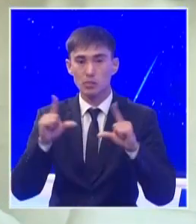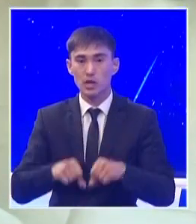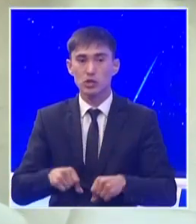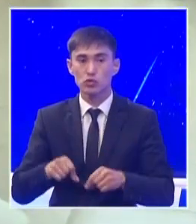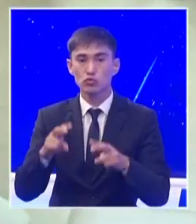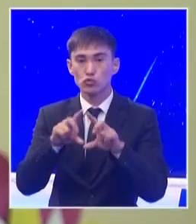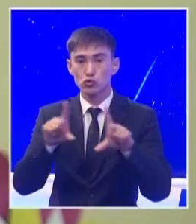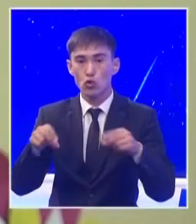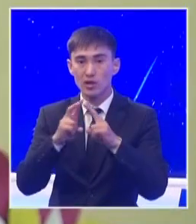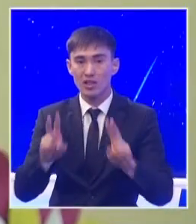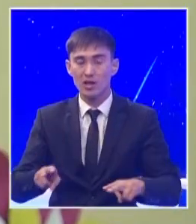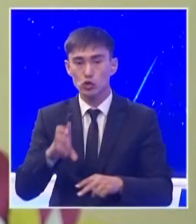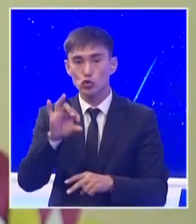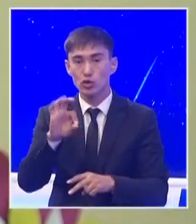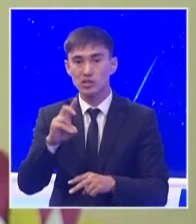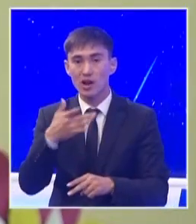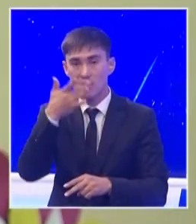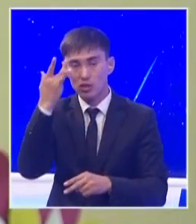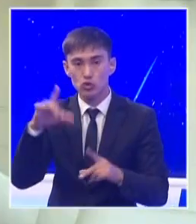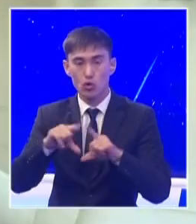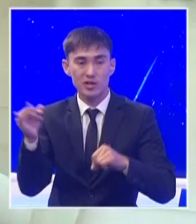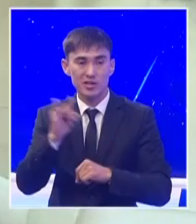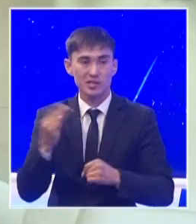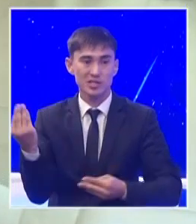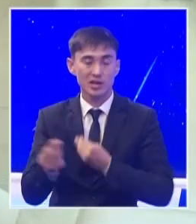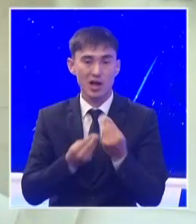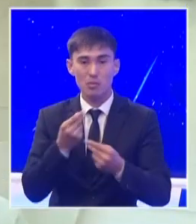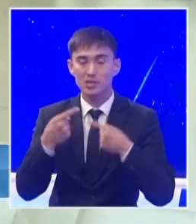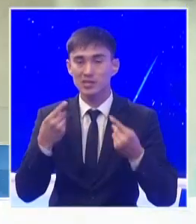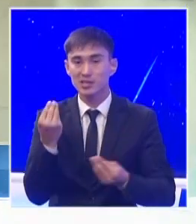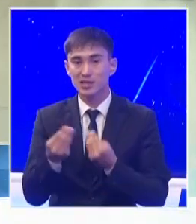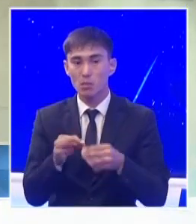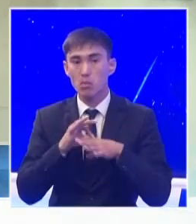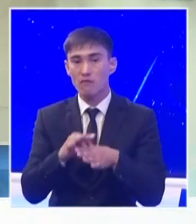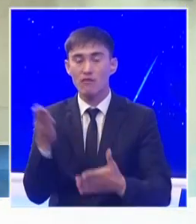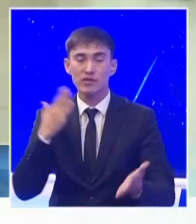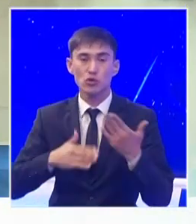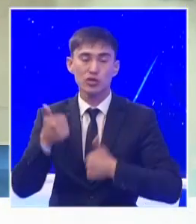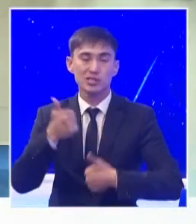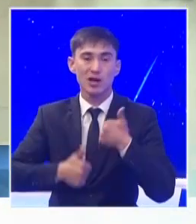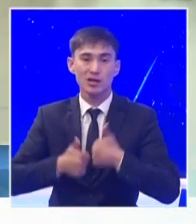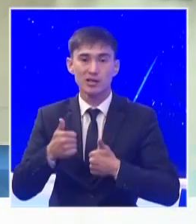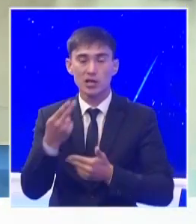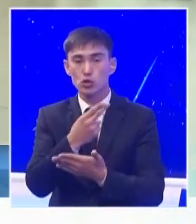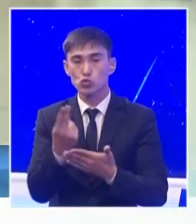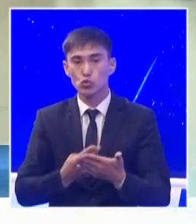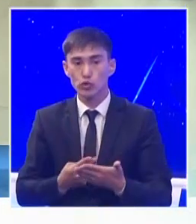пришкольный лагерь «Солнышко». В летней школе очень интересно. Мы играем в разные игры, проводим веселые старты,